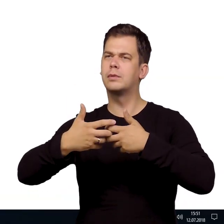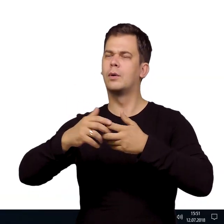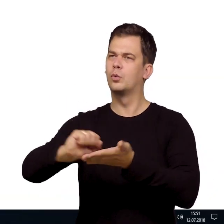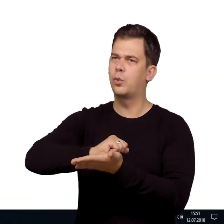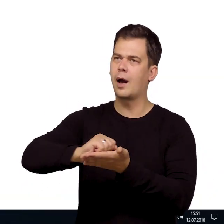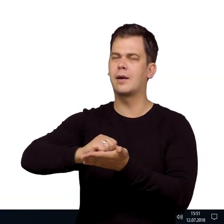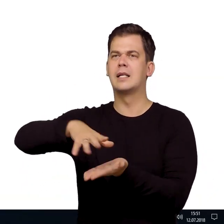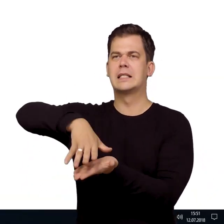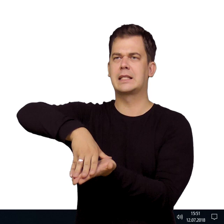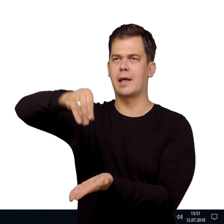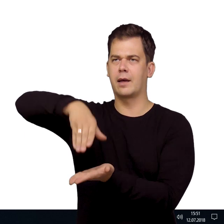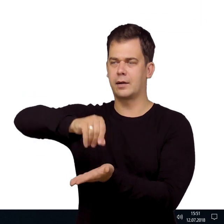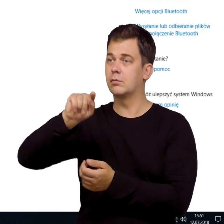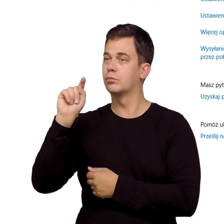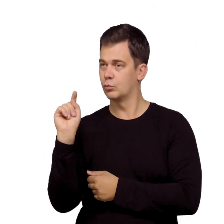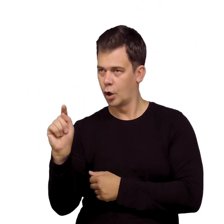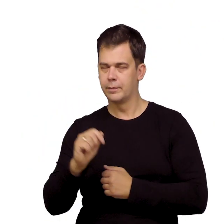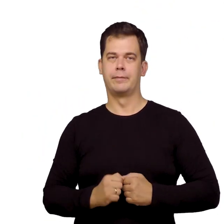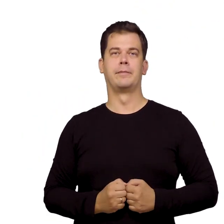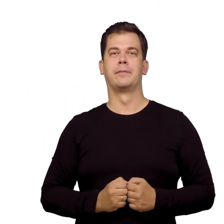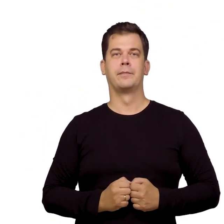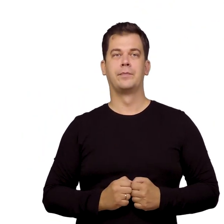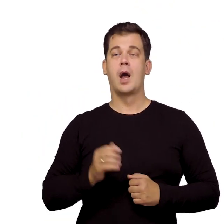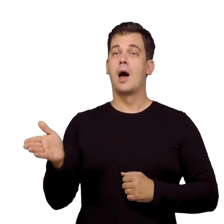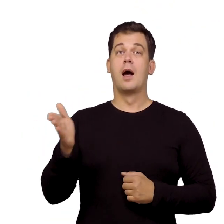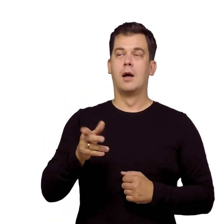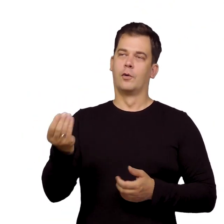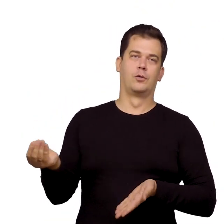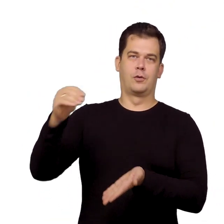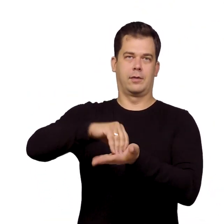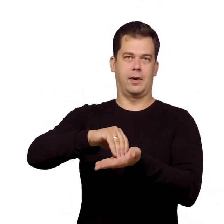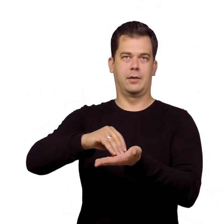i wybieramy urządzenia drukarki i skanery.